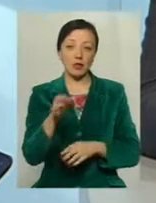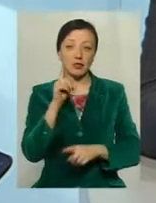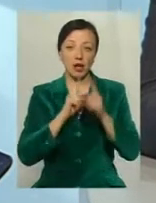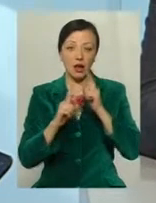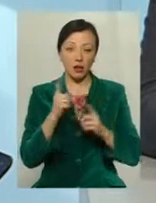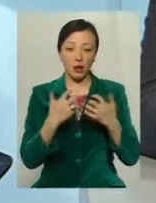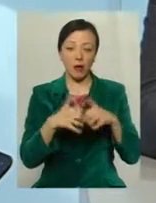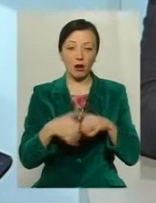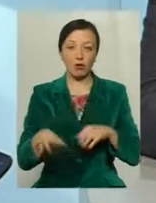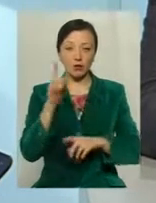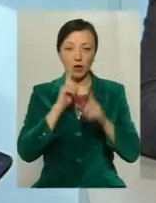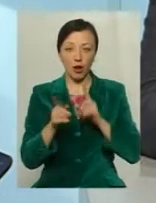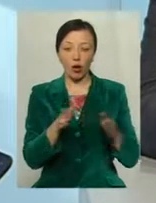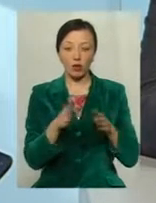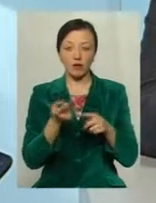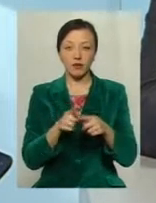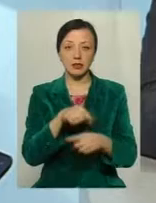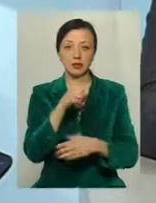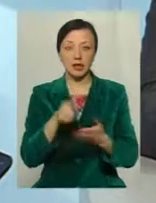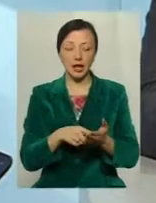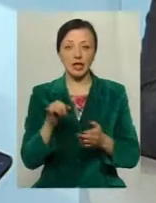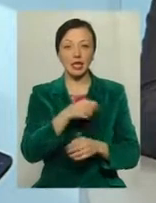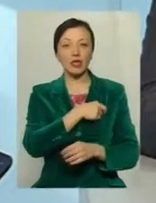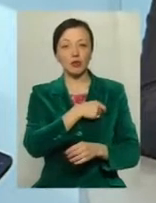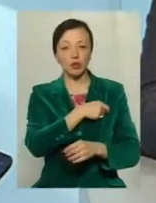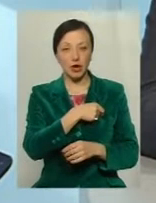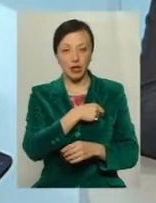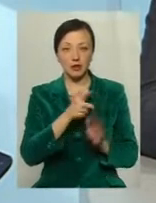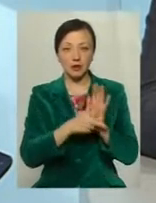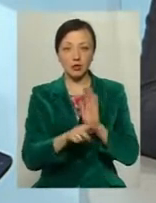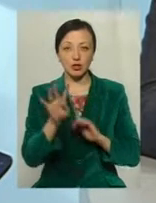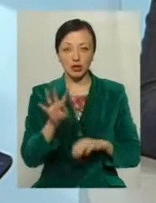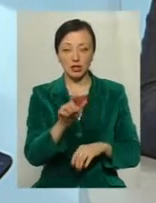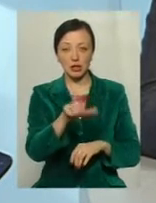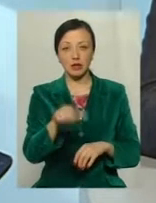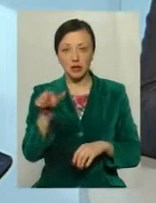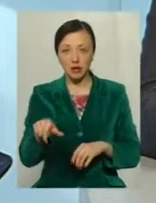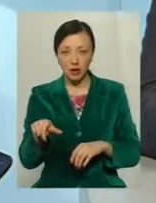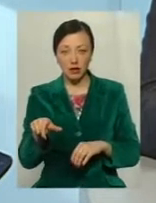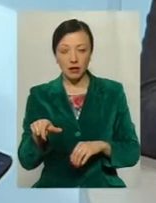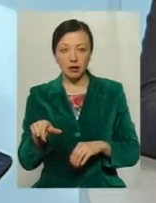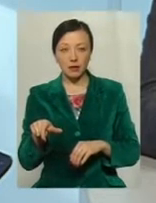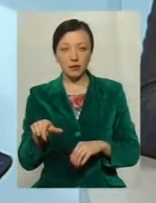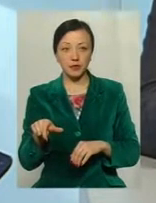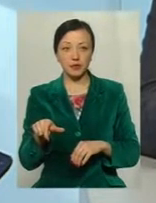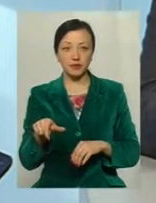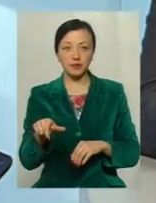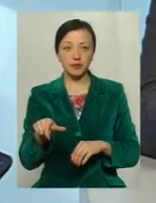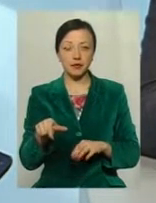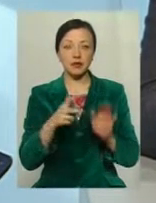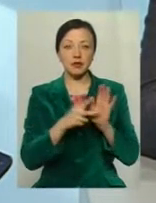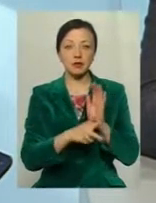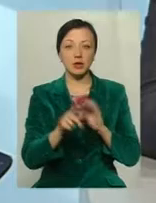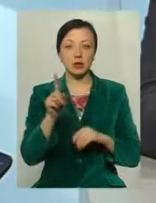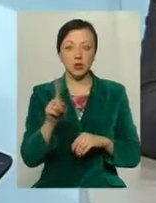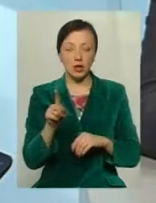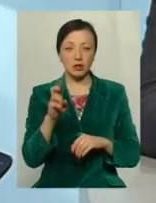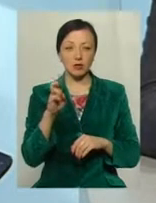не випадково назвав цифри, тому що є сьогодні величезна структура, обласна державна адміністрація, де в державному бюджеті закладено